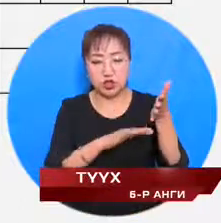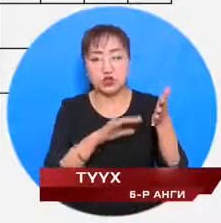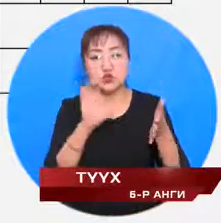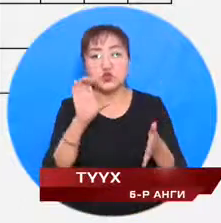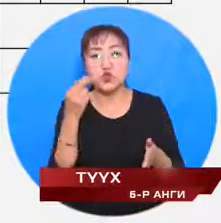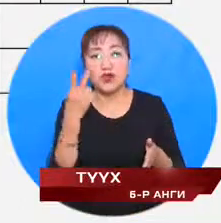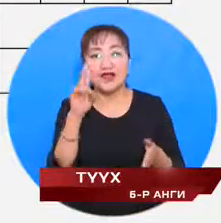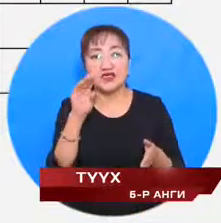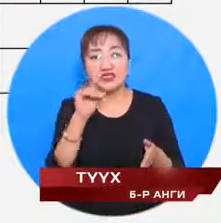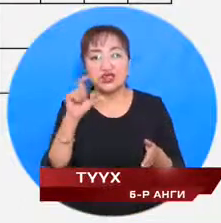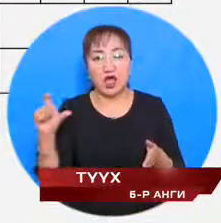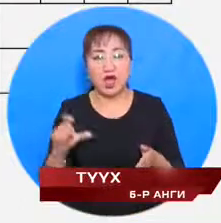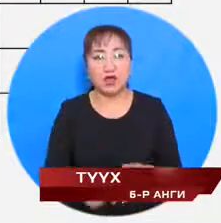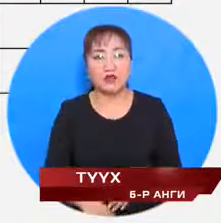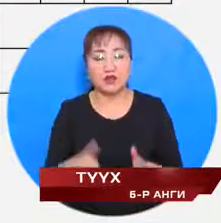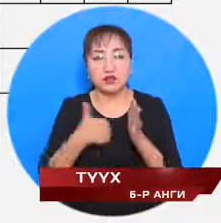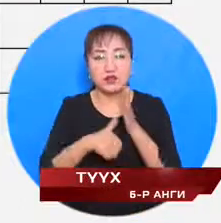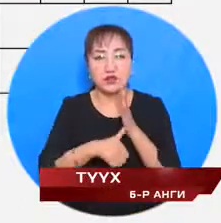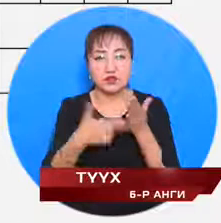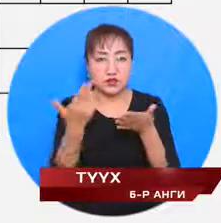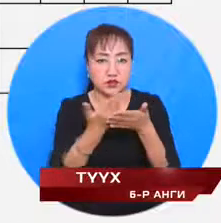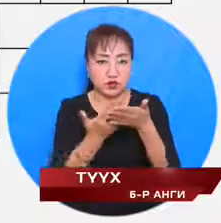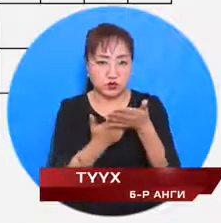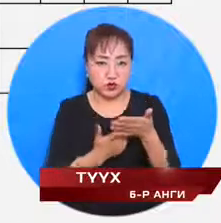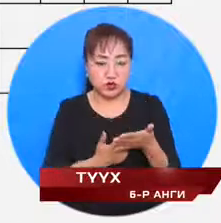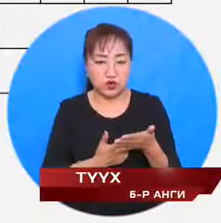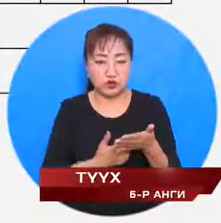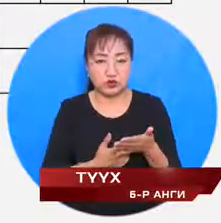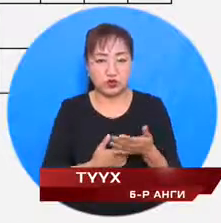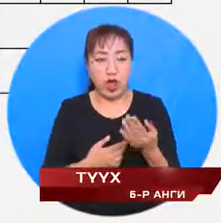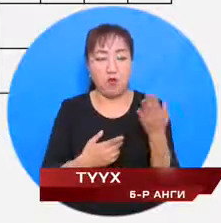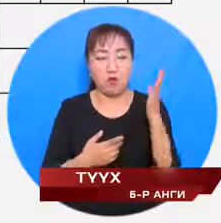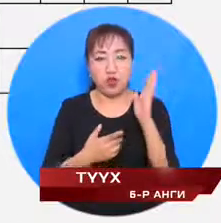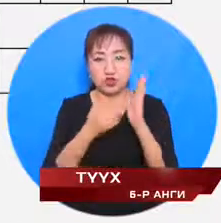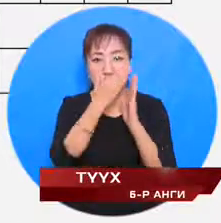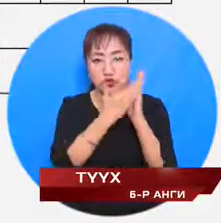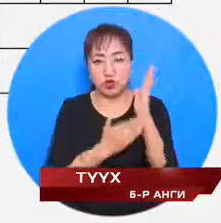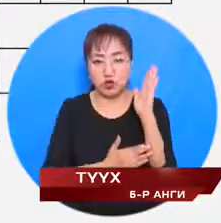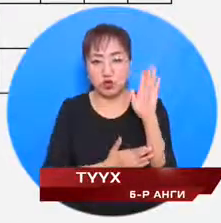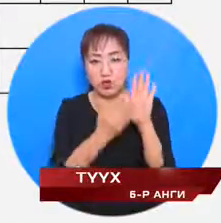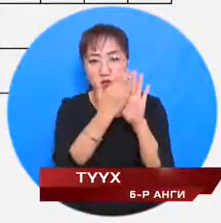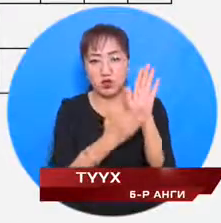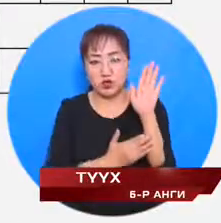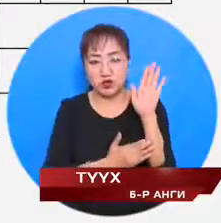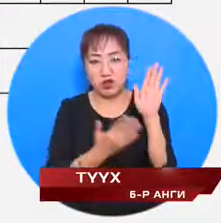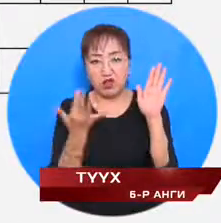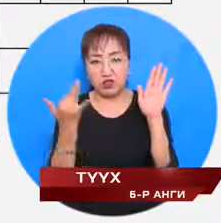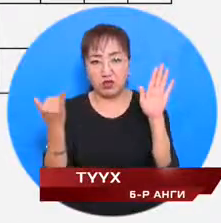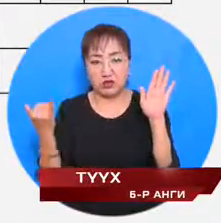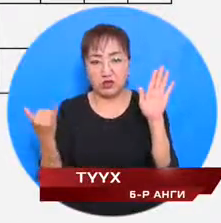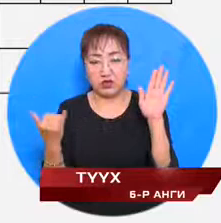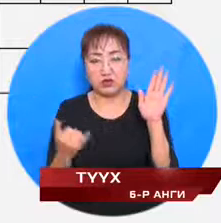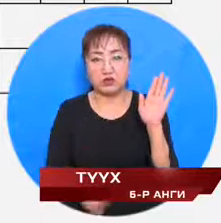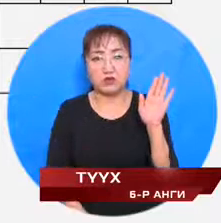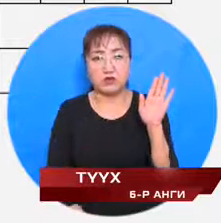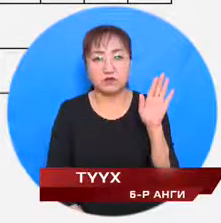дээрээ зураад эхлэн. За босоогоор хэдэн үсгт хэдэн хүснэгт багш нь тоолоодөг юм.